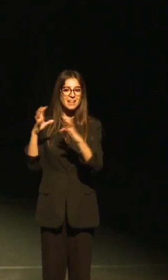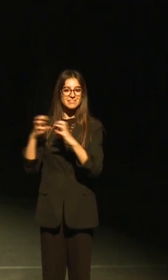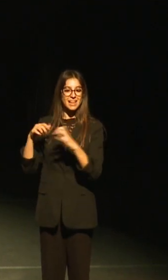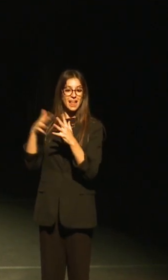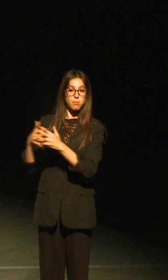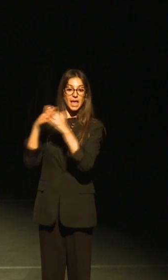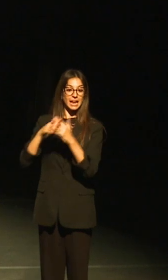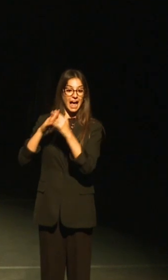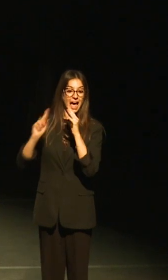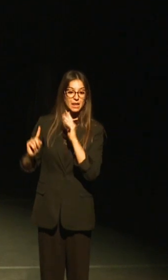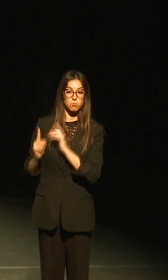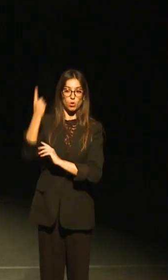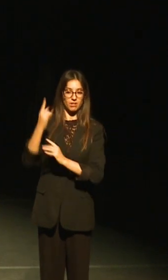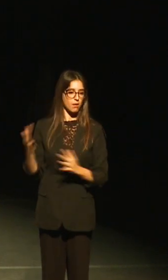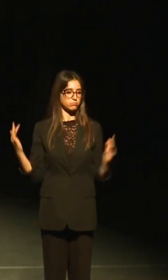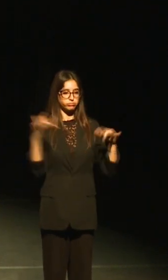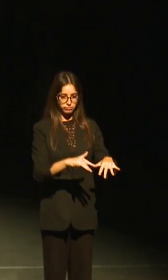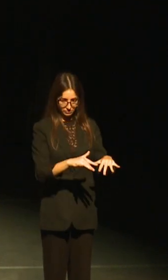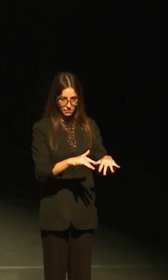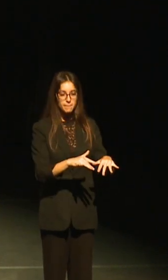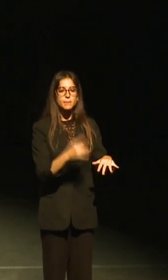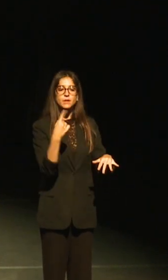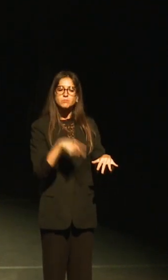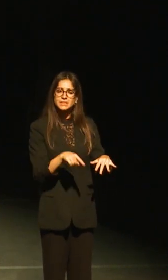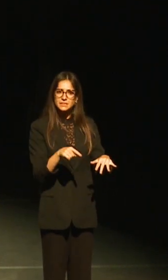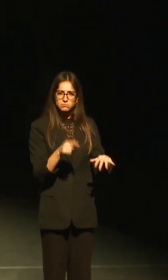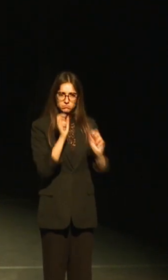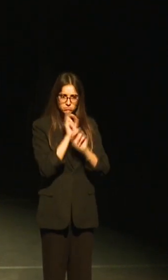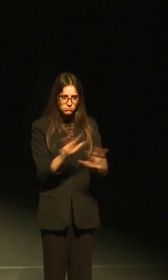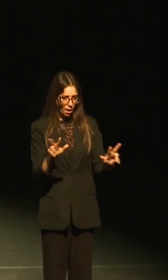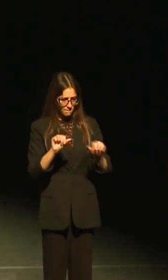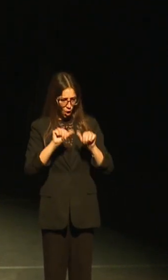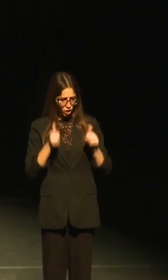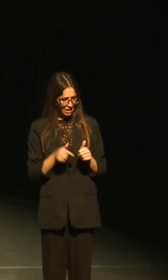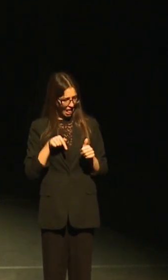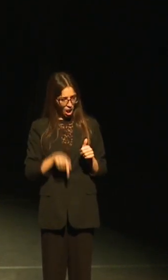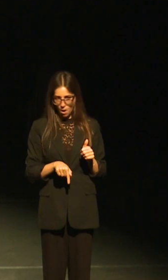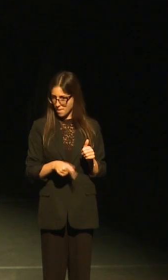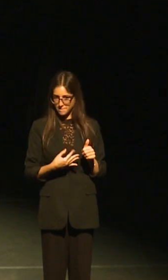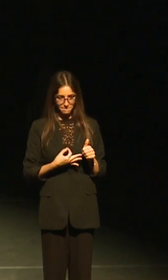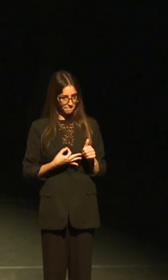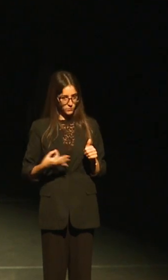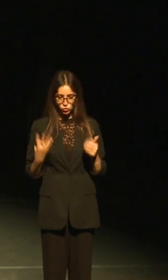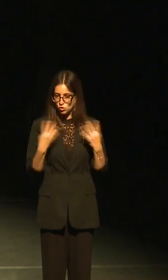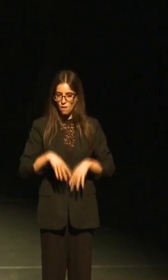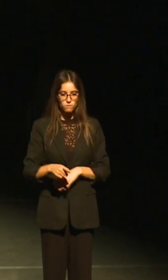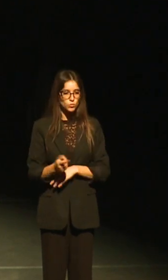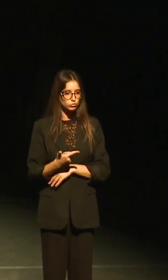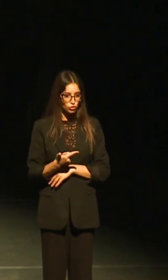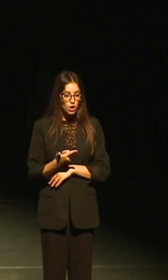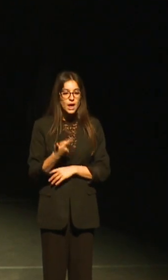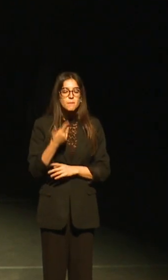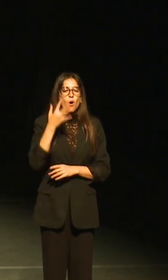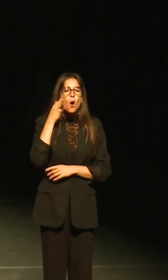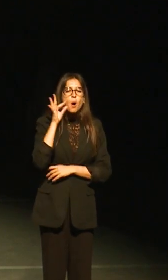ha detto chiaramente che quel modello non reggeva lo zenit è